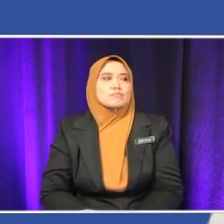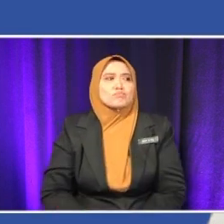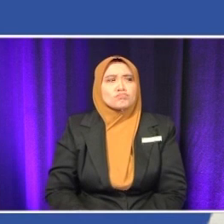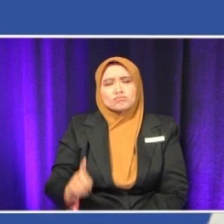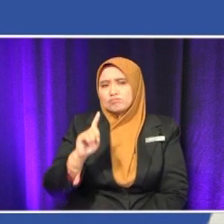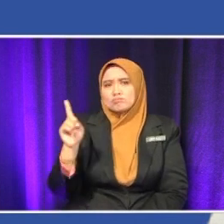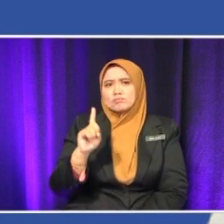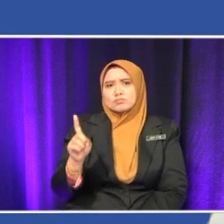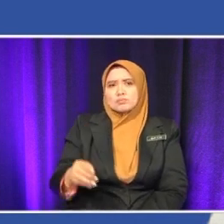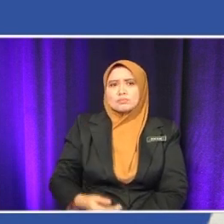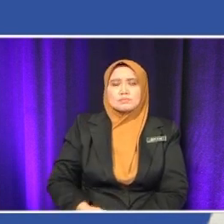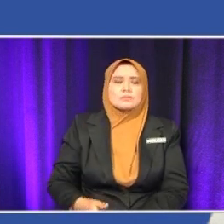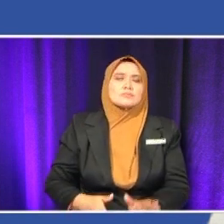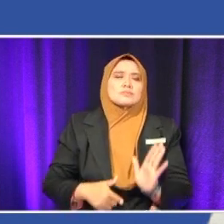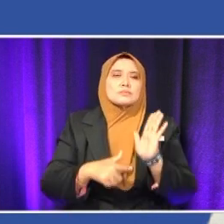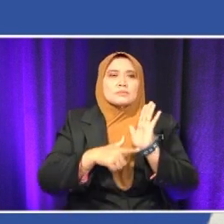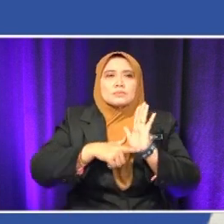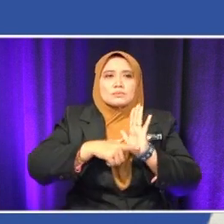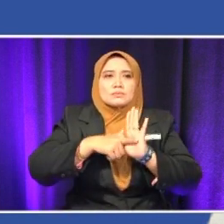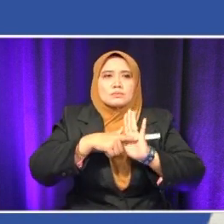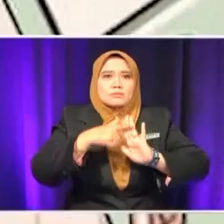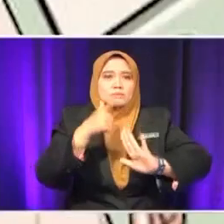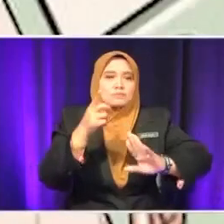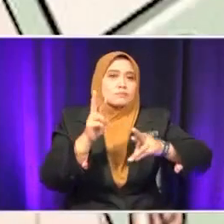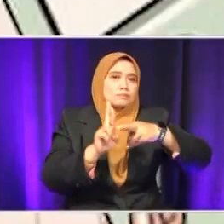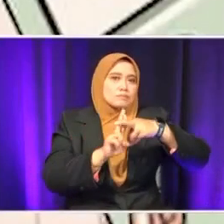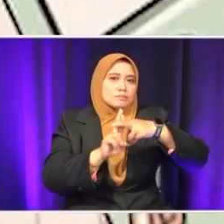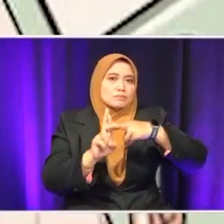mana lebih ringkas? Apakah pilihannya?